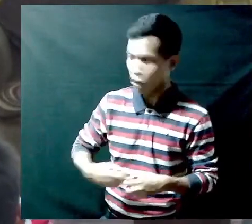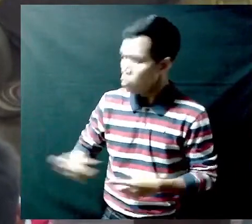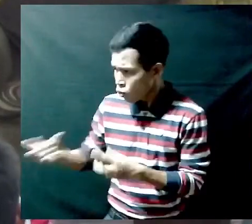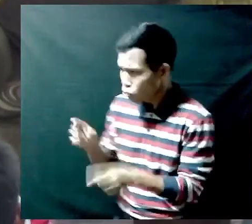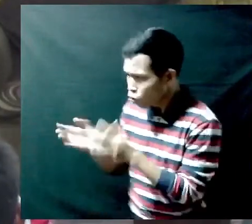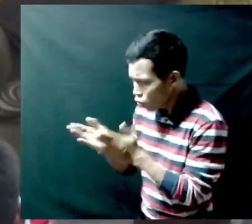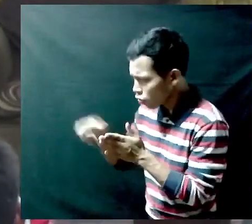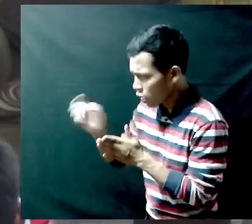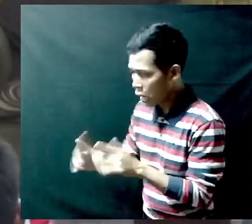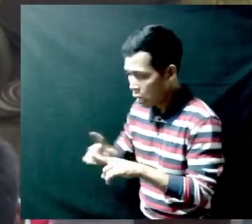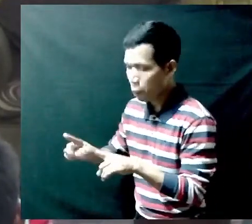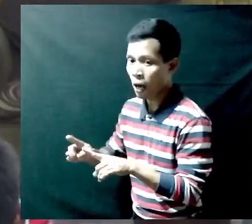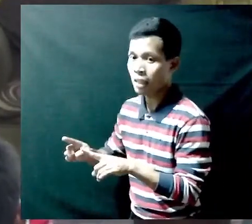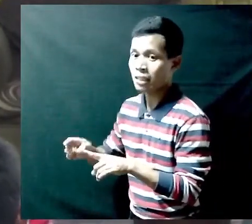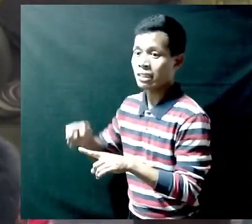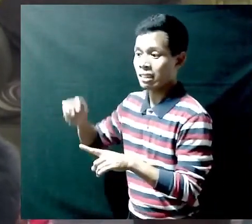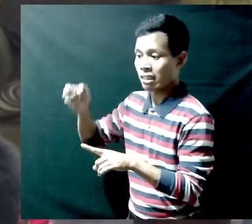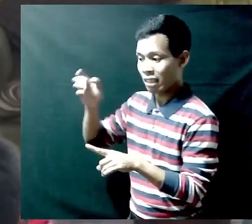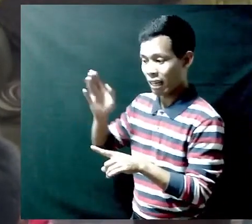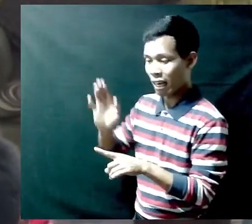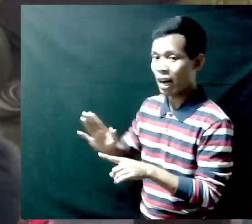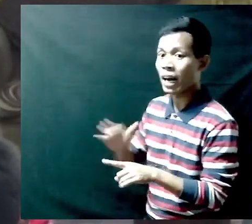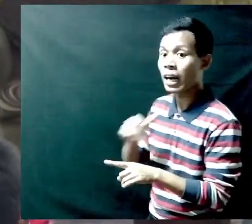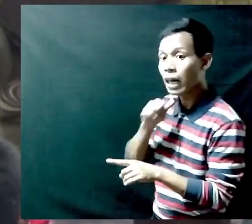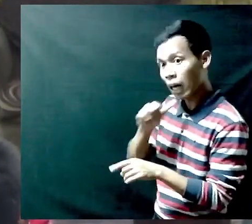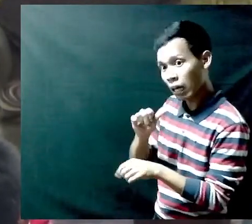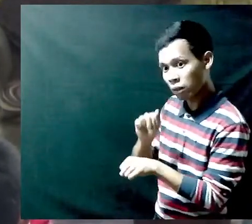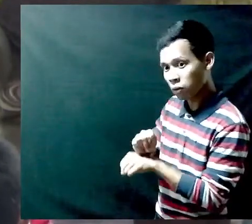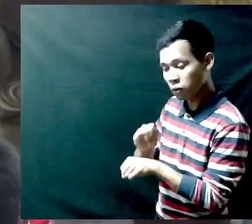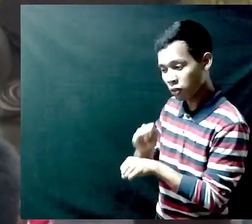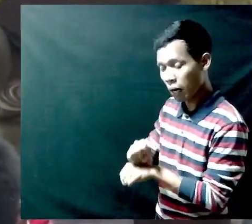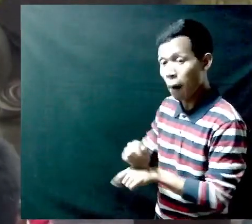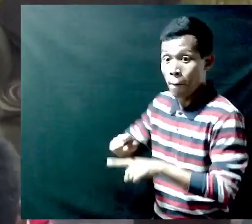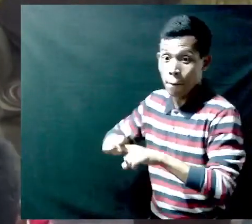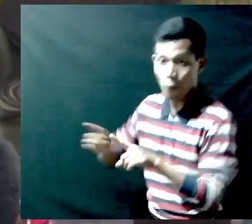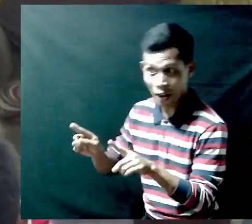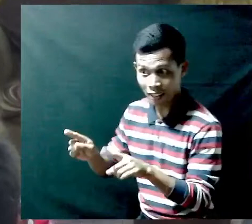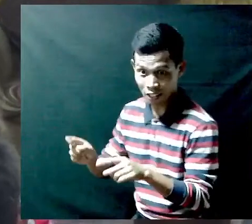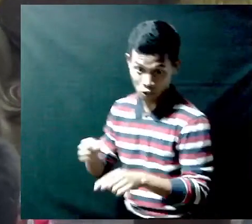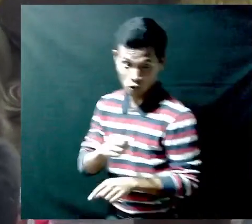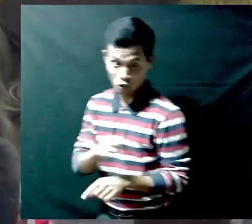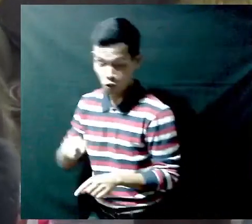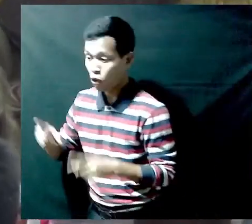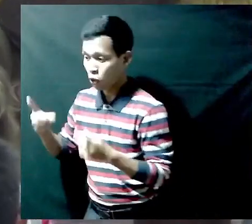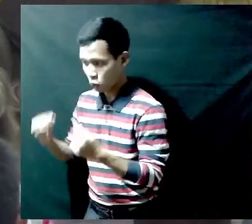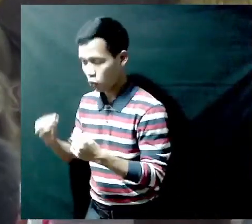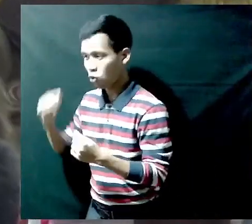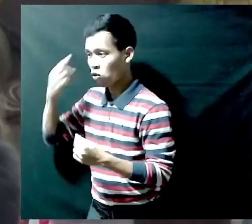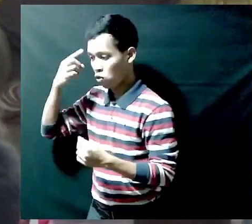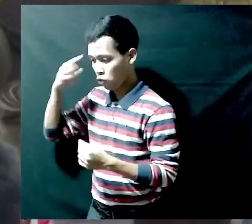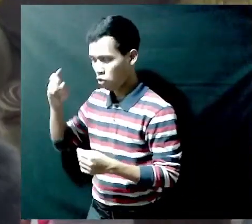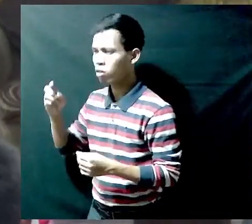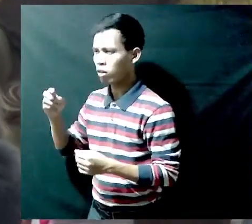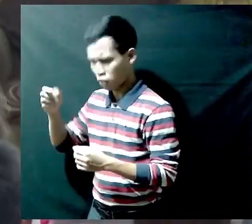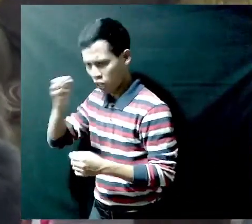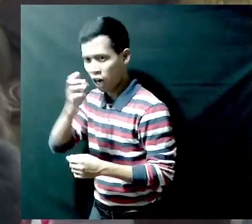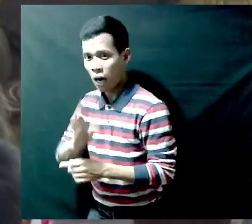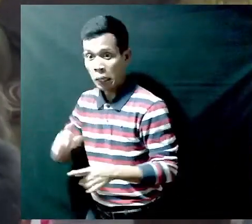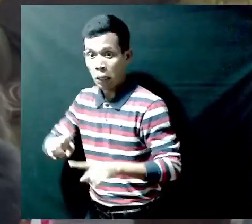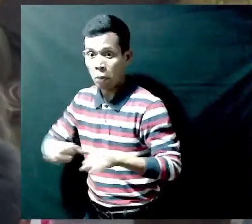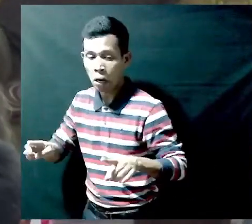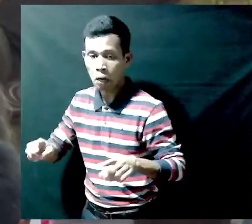Pero, maganda ginagawa mo para sa Kanya. Ang problema, wala na ang kapangyarihan ni